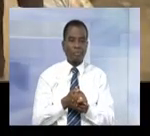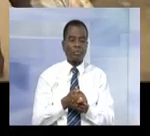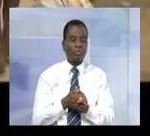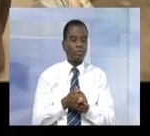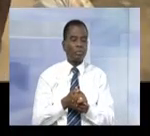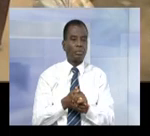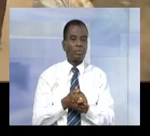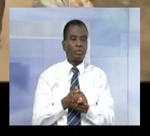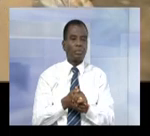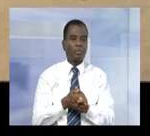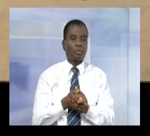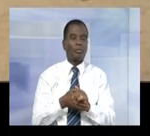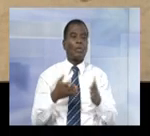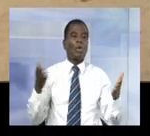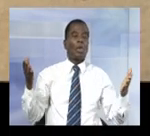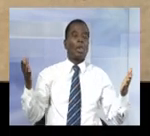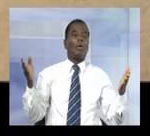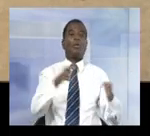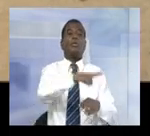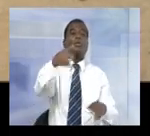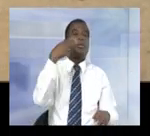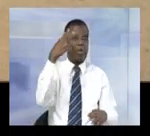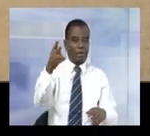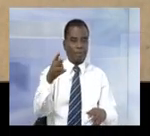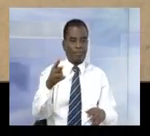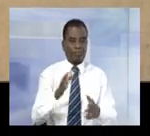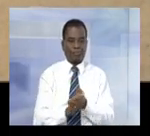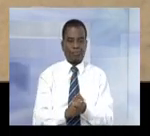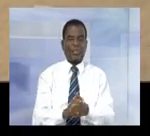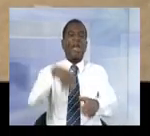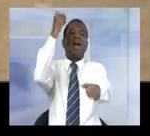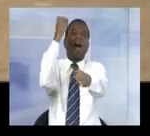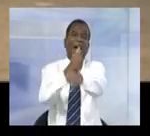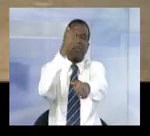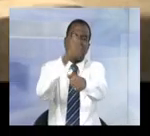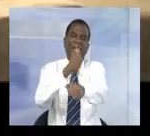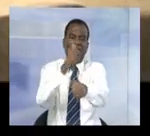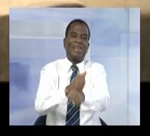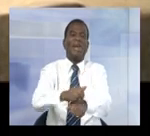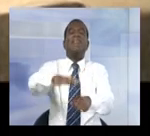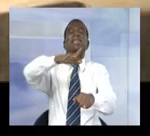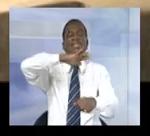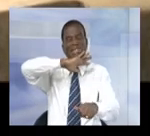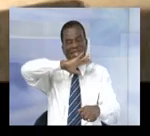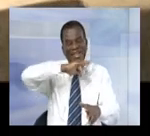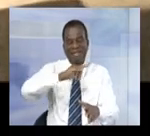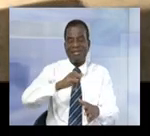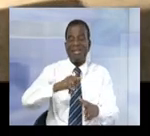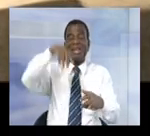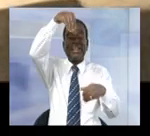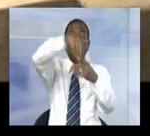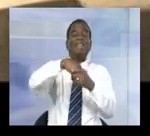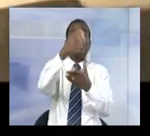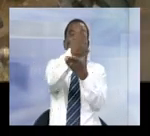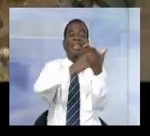Un constat qui peut se faire aujourd'hui aisément. Le district d'Abidjan connaît un état d'insalubrité qui est préjudiciable à son